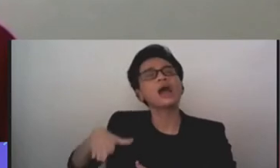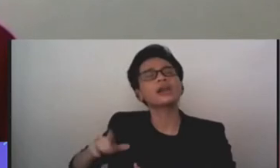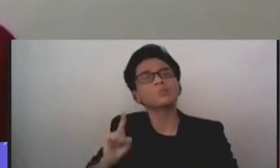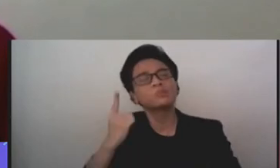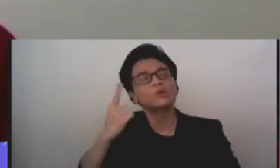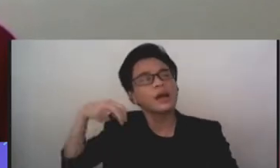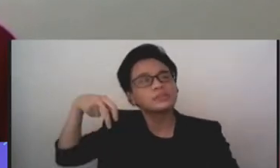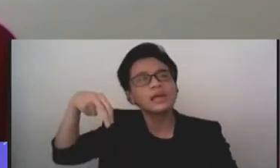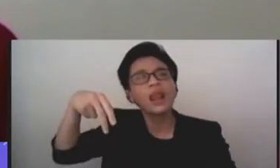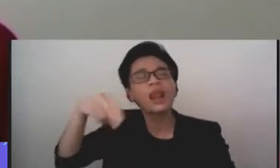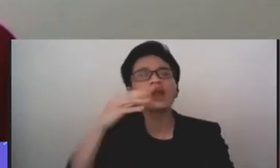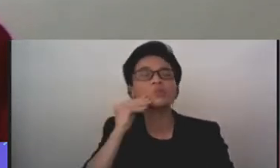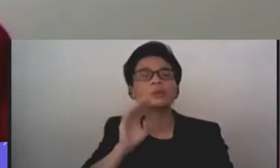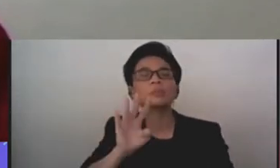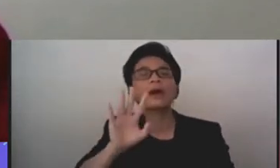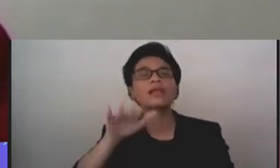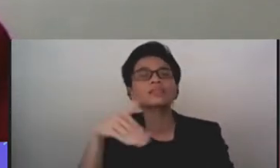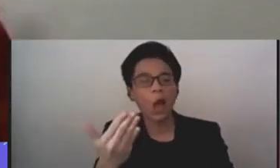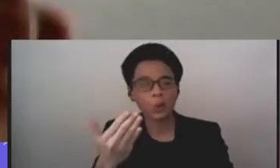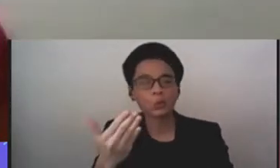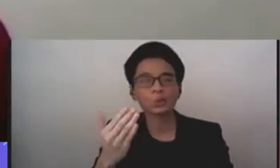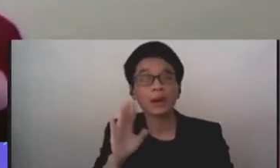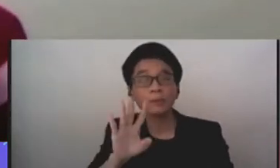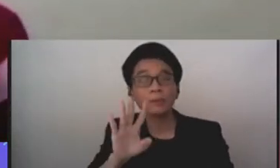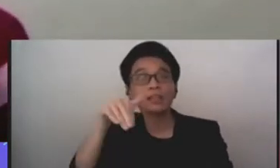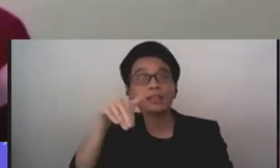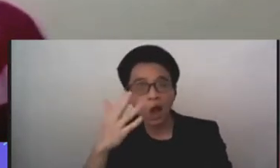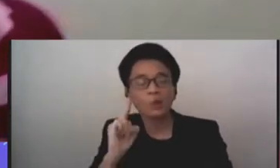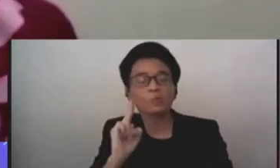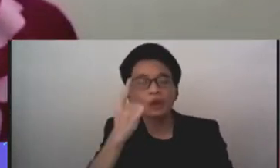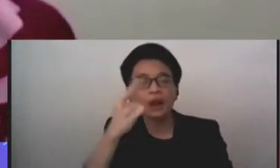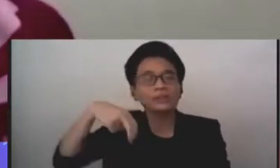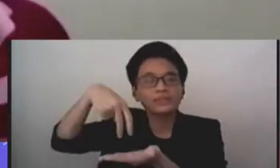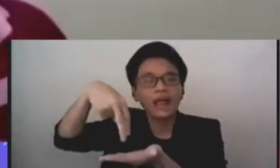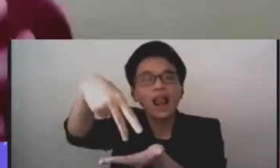sekitar 4 tahunan ya, benar-benar bisa berjalan dengan seimbang. Ah. Gitu.